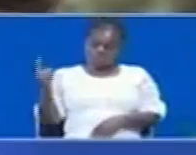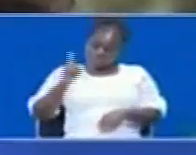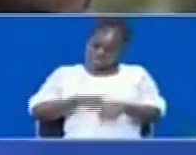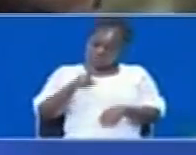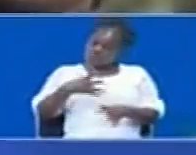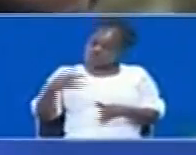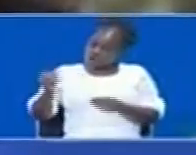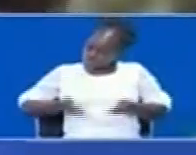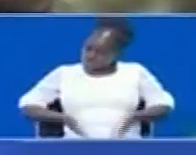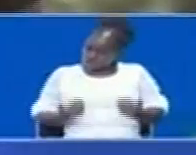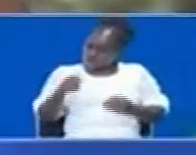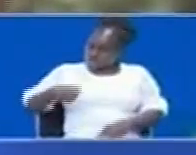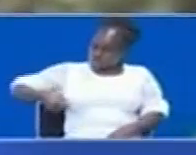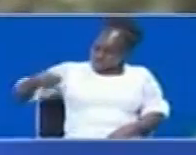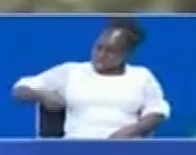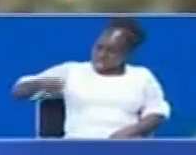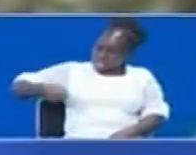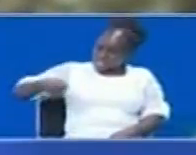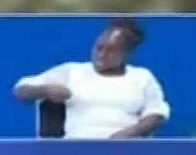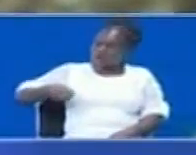bring using a 5 liter jerrycan, depends